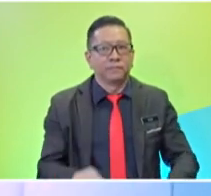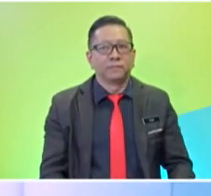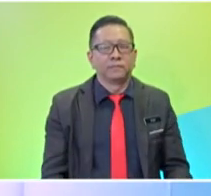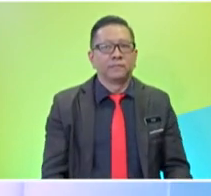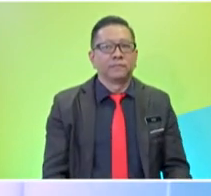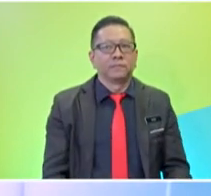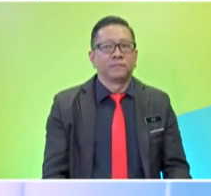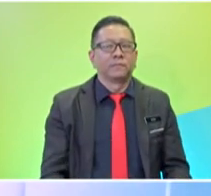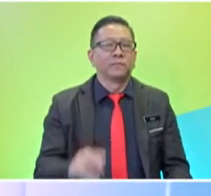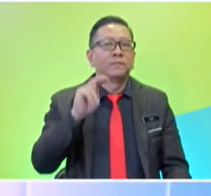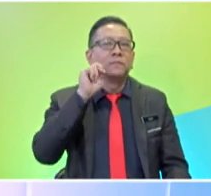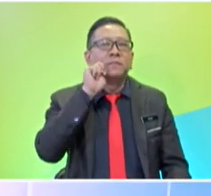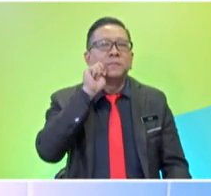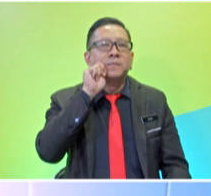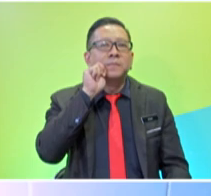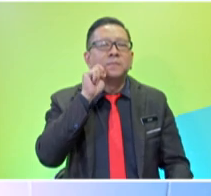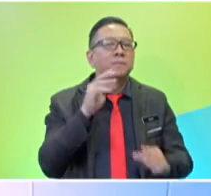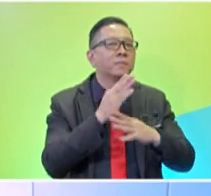Najwa oke